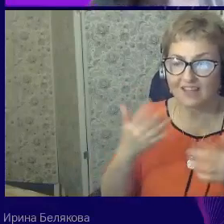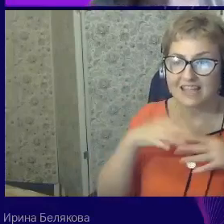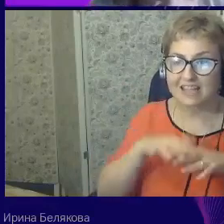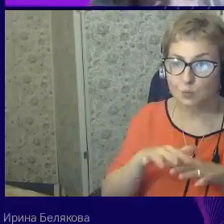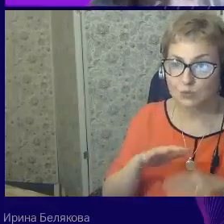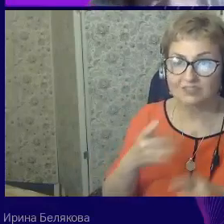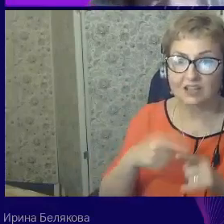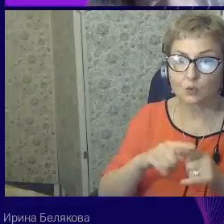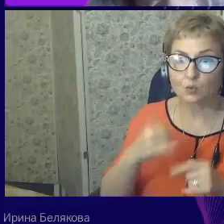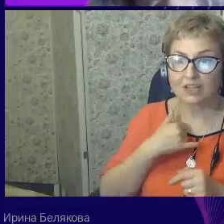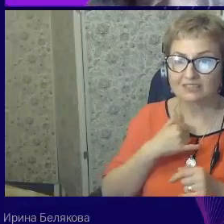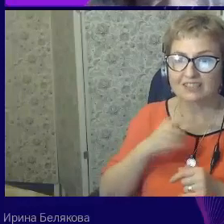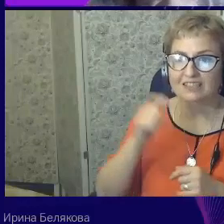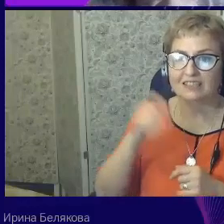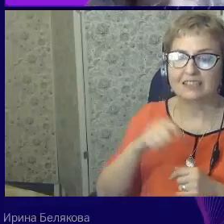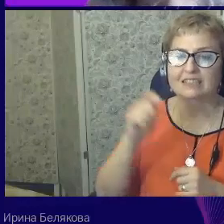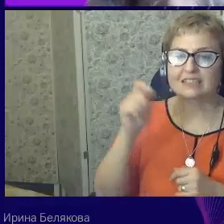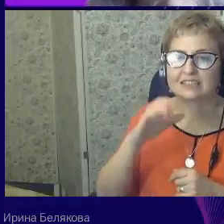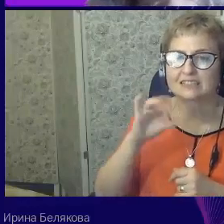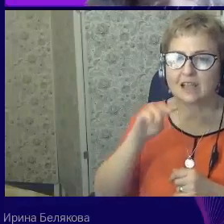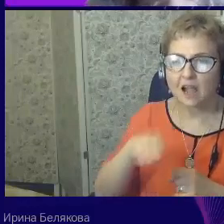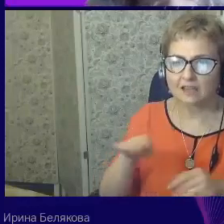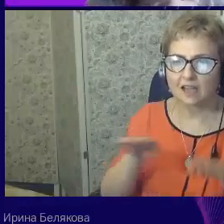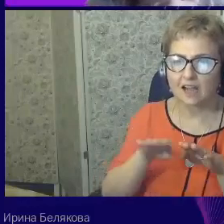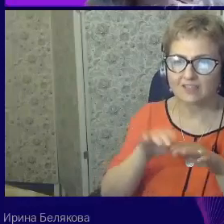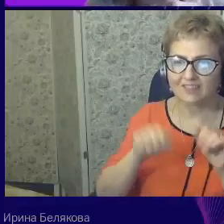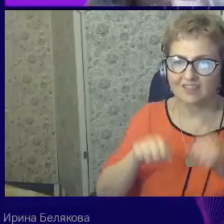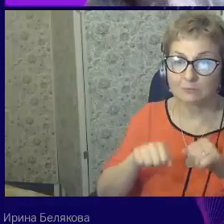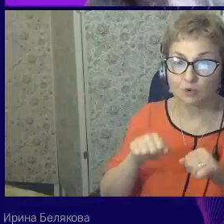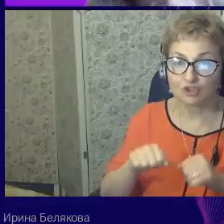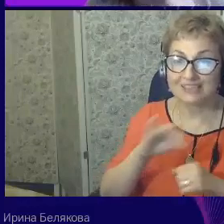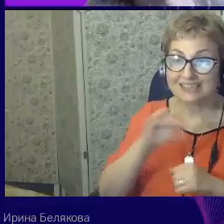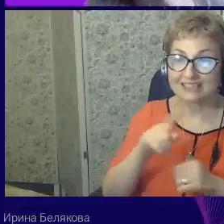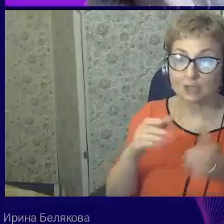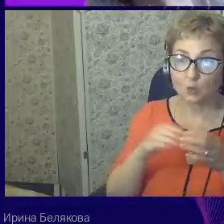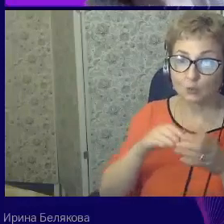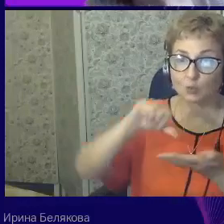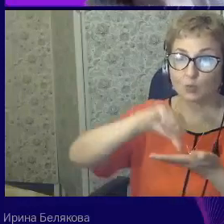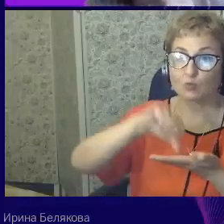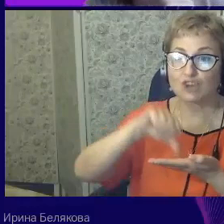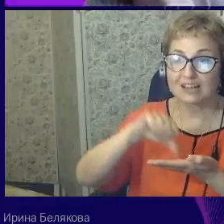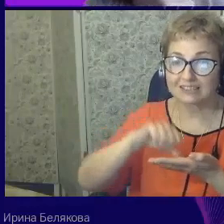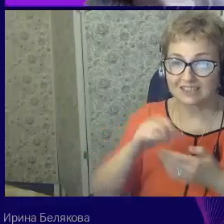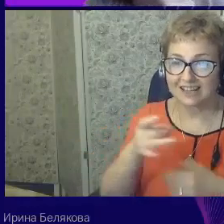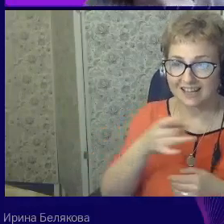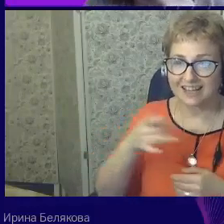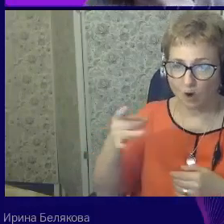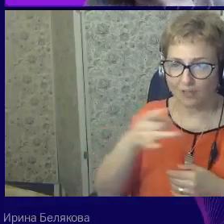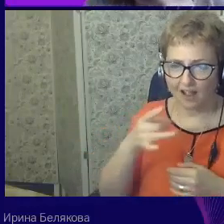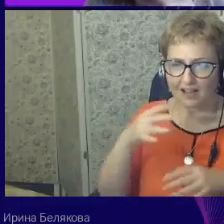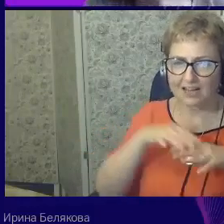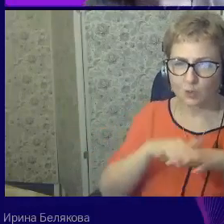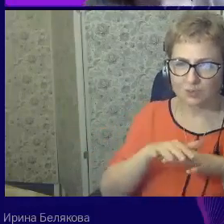которые у нас называются «Старты равных возможностей». Вот из группы, участвовавшей в региональных инклюзивных